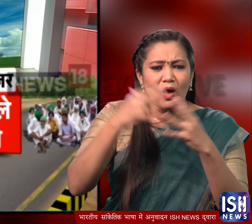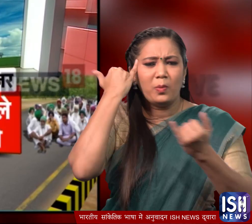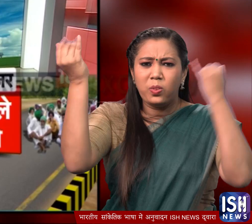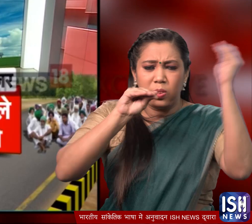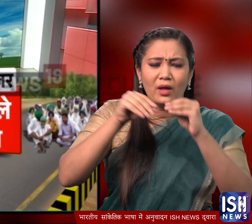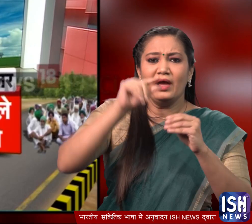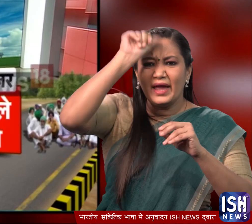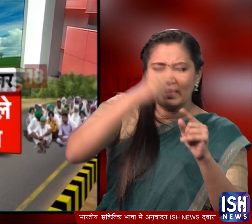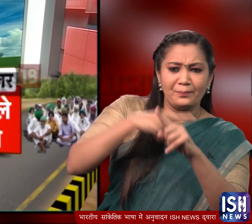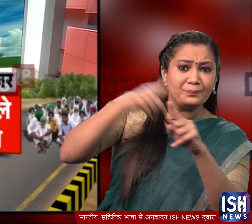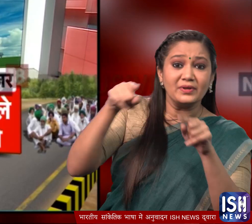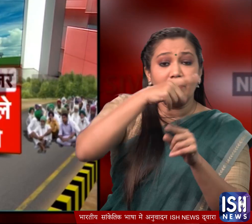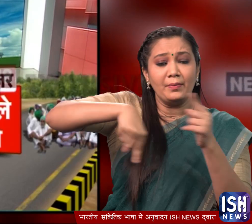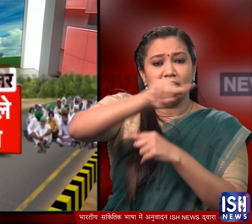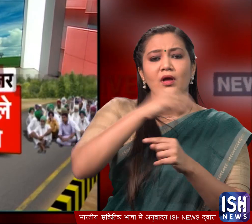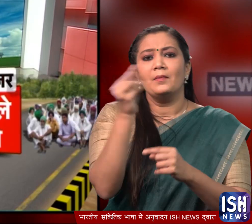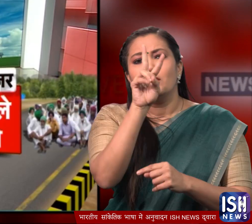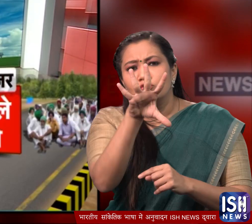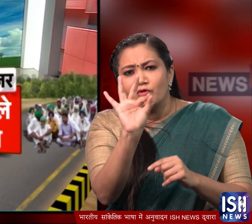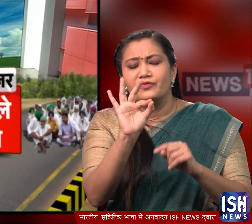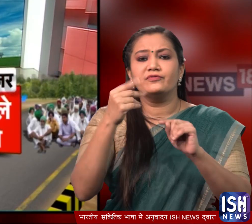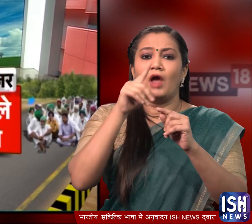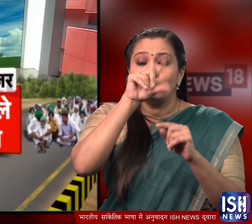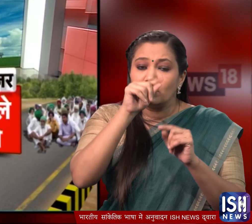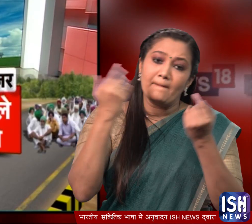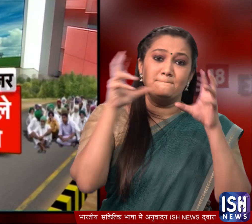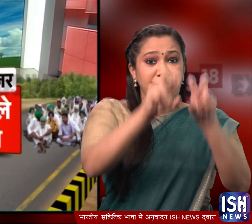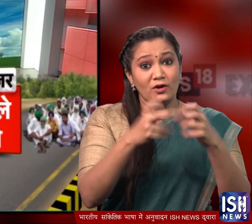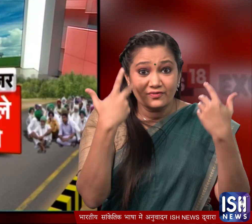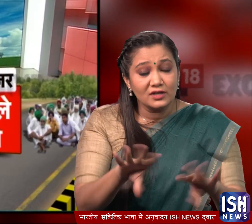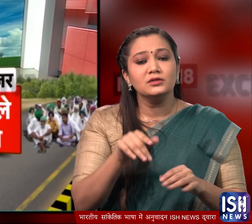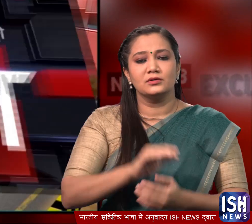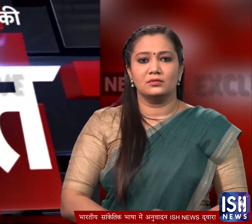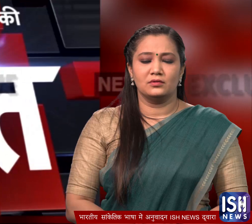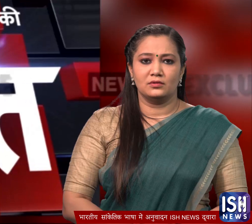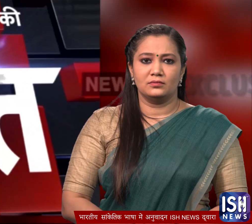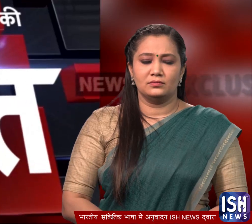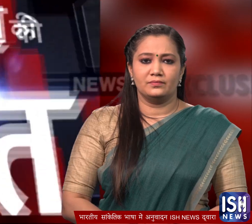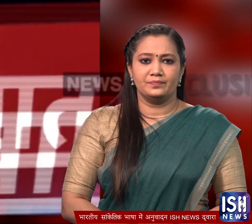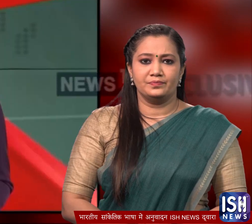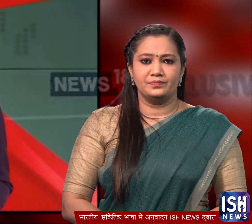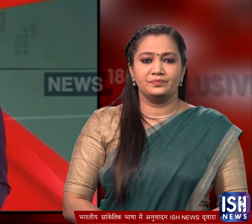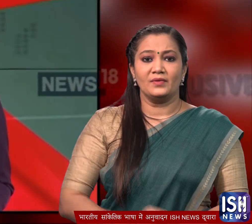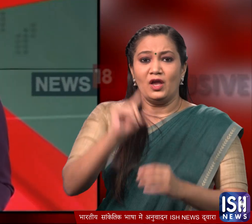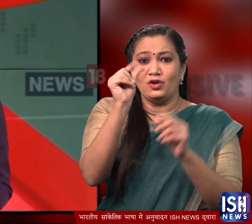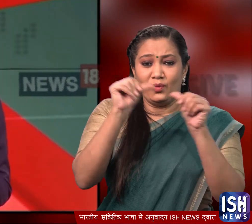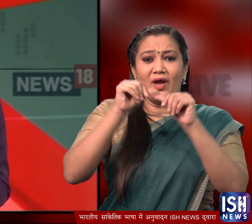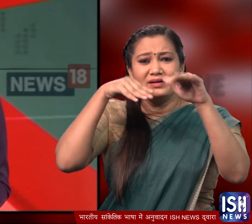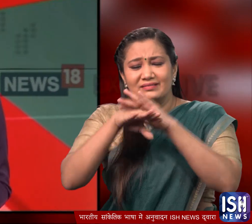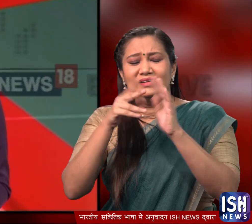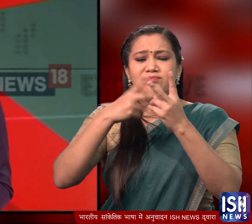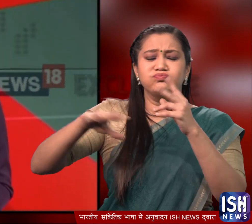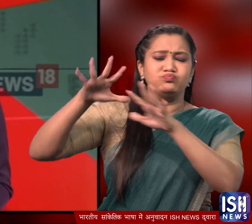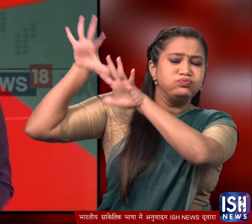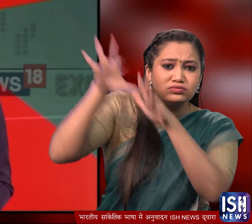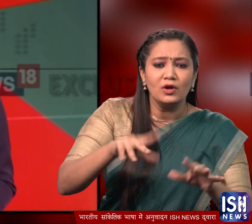पर देश विरोधी गतिविधि चलाने वाले 250 ट्विटर अकाउंट को ब्लॉक किया था। उत्तराखंड में हुई तबाही